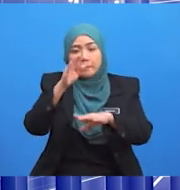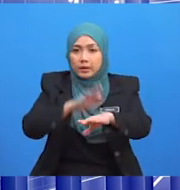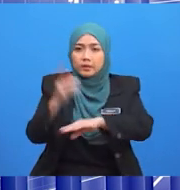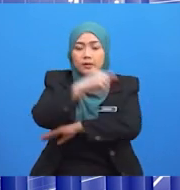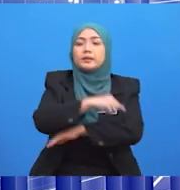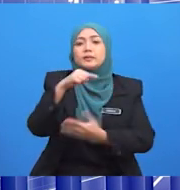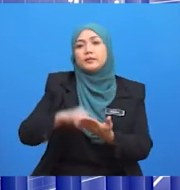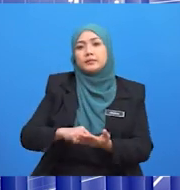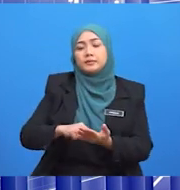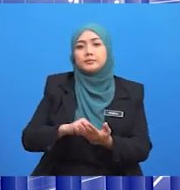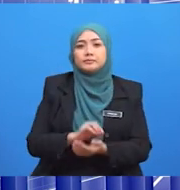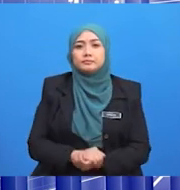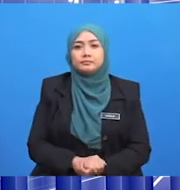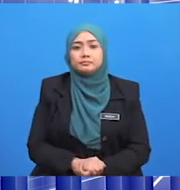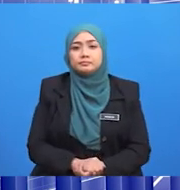pada hari ini.